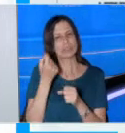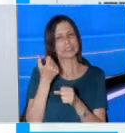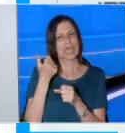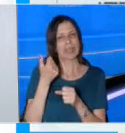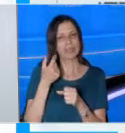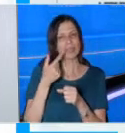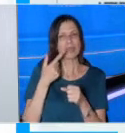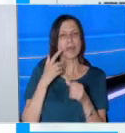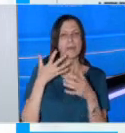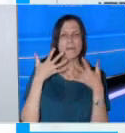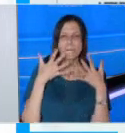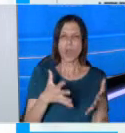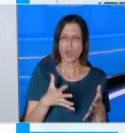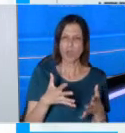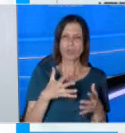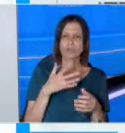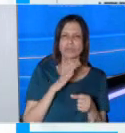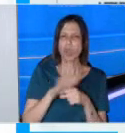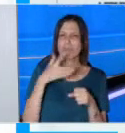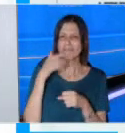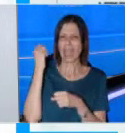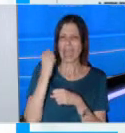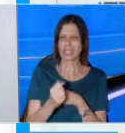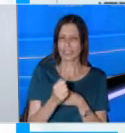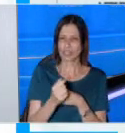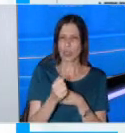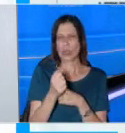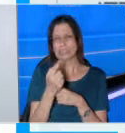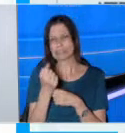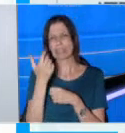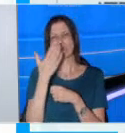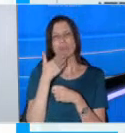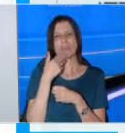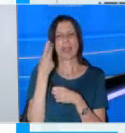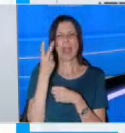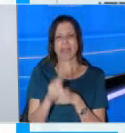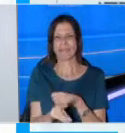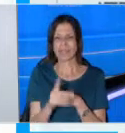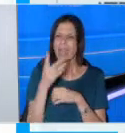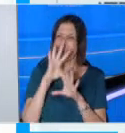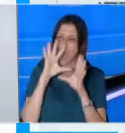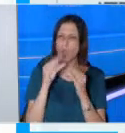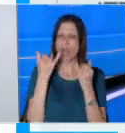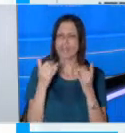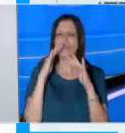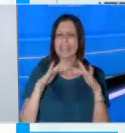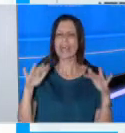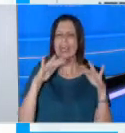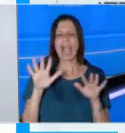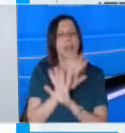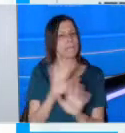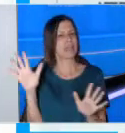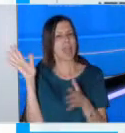ורצחו... מה היא כותבת שם? טיפ עלה, יהודים, למוות, הנה הכל נרגע בלי שום